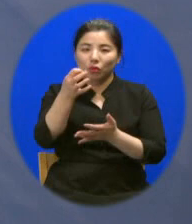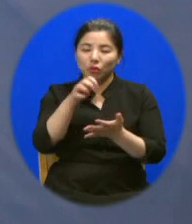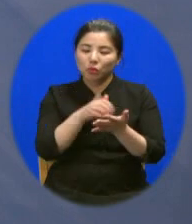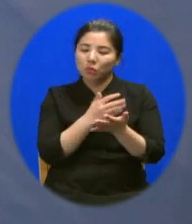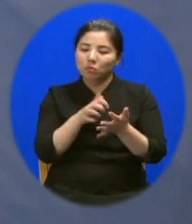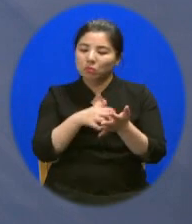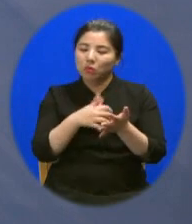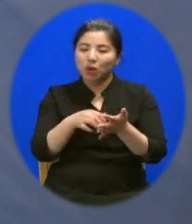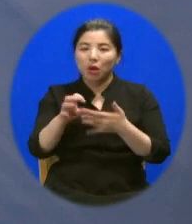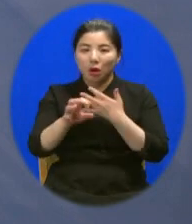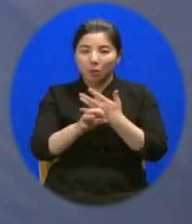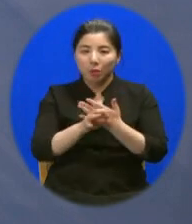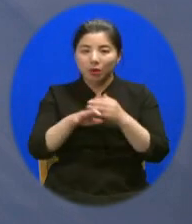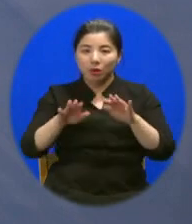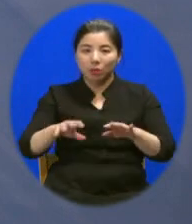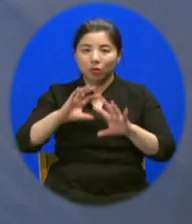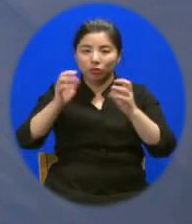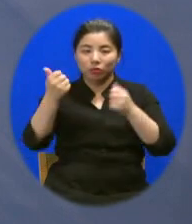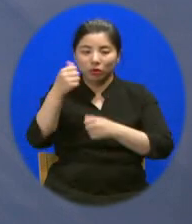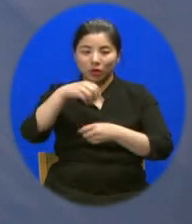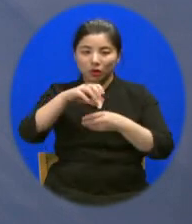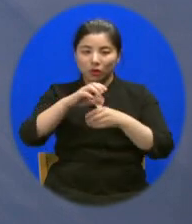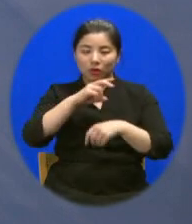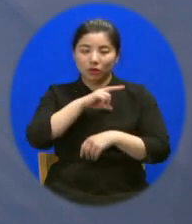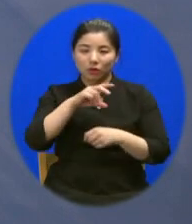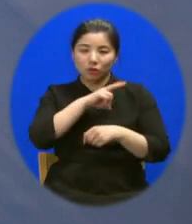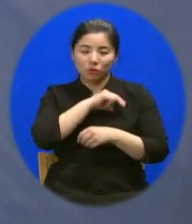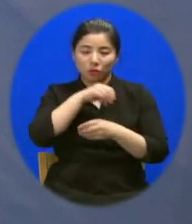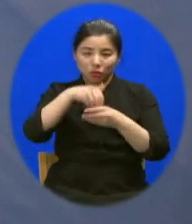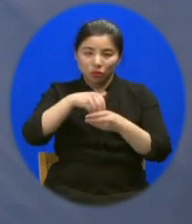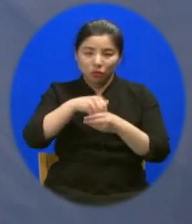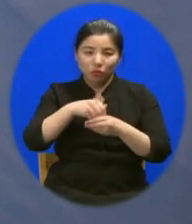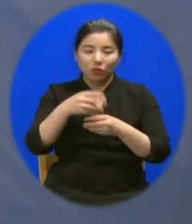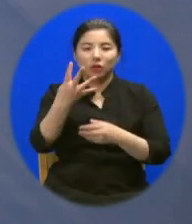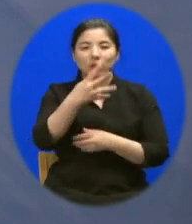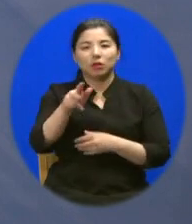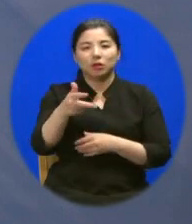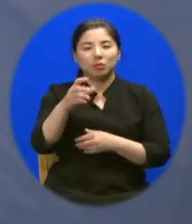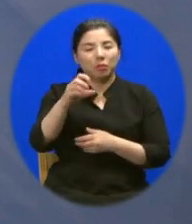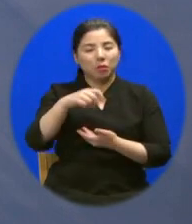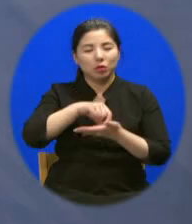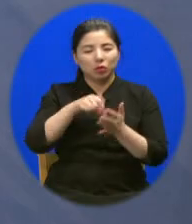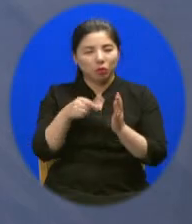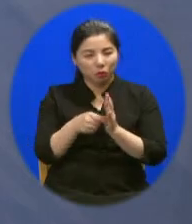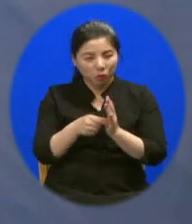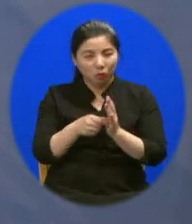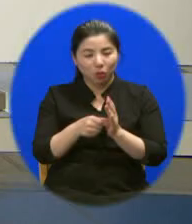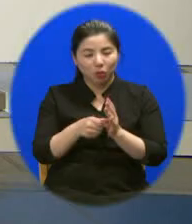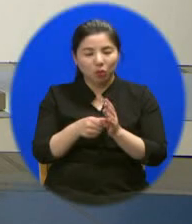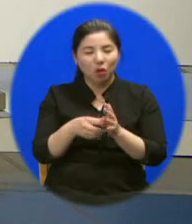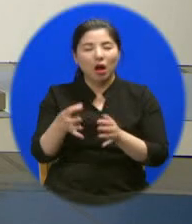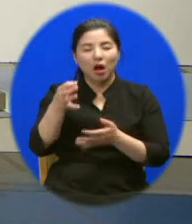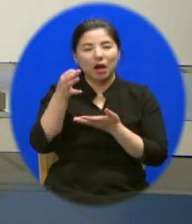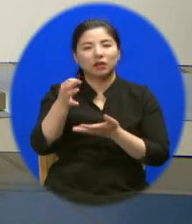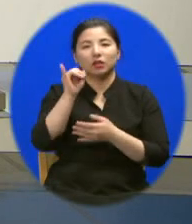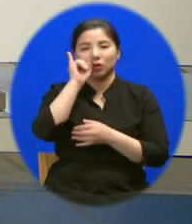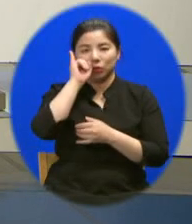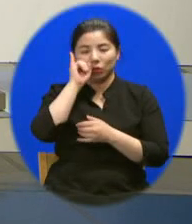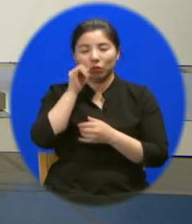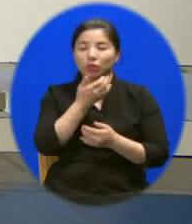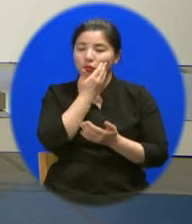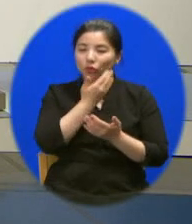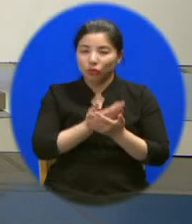이번 국회의원 선거에 투표 한 장에는 약 4천 7백만 원의 가치가 있다고 합니다 소중한 한표 의 가치를